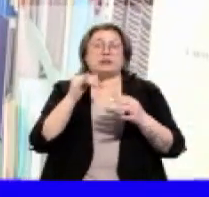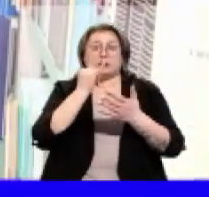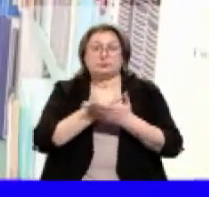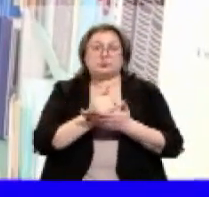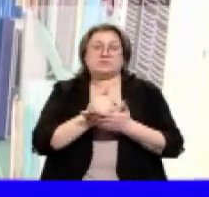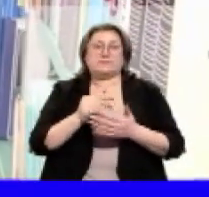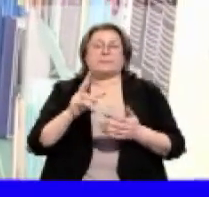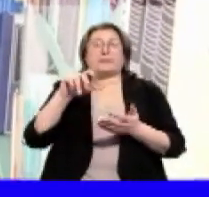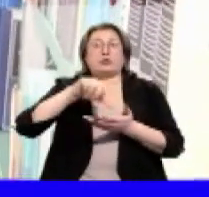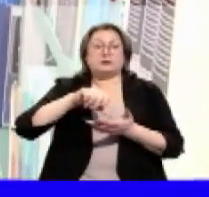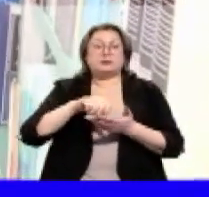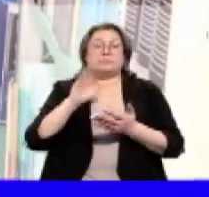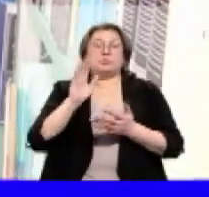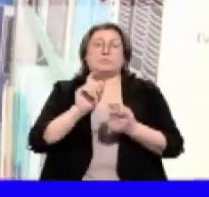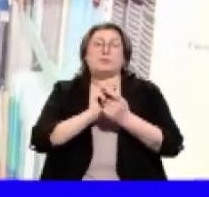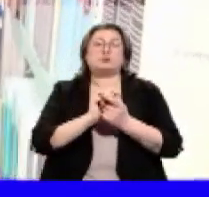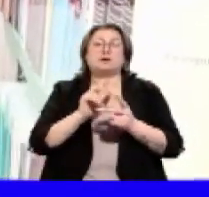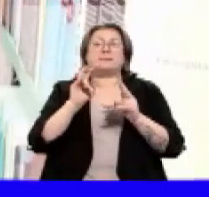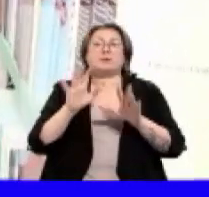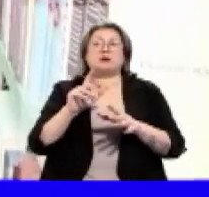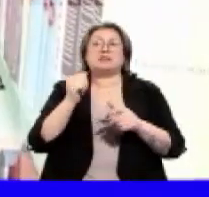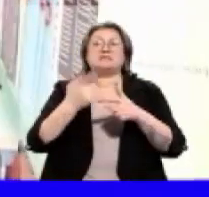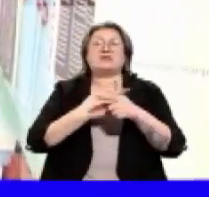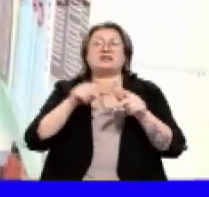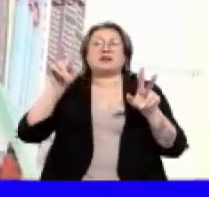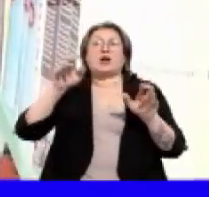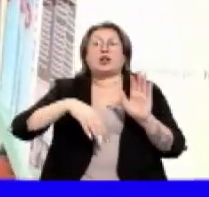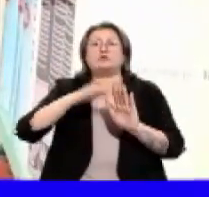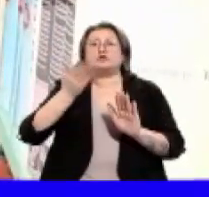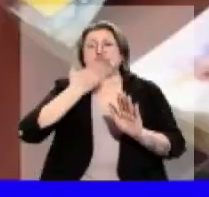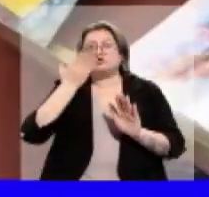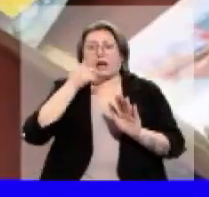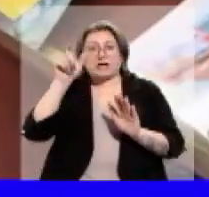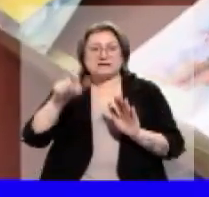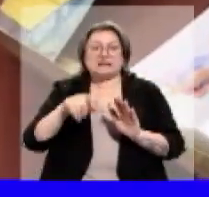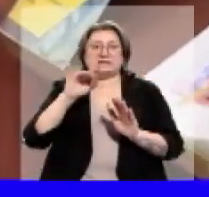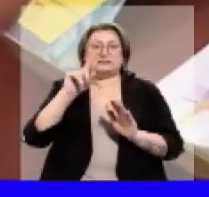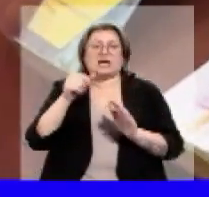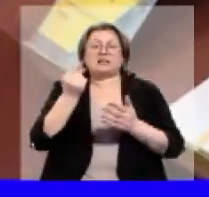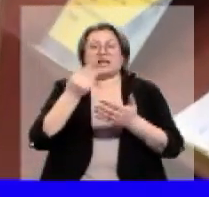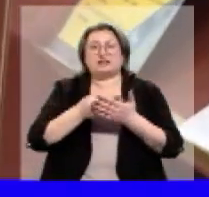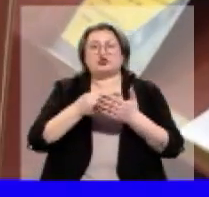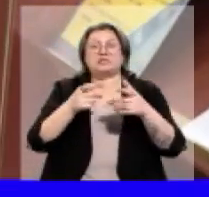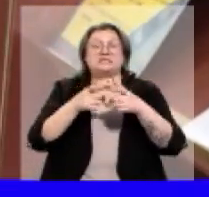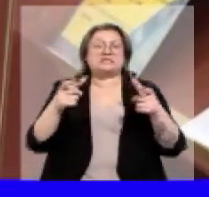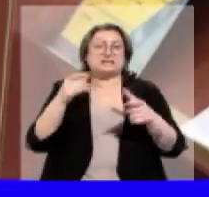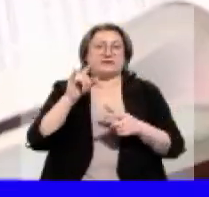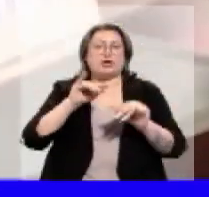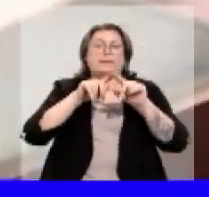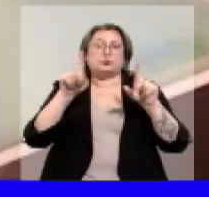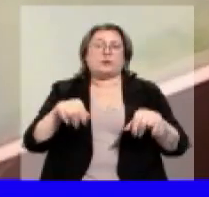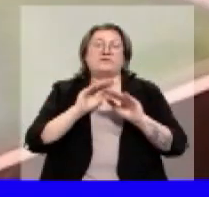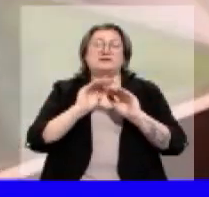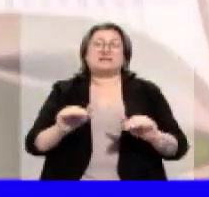К слову, участникам предстоит побороться не только за звание лучшего читателя региона, но и за денежные сертификаты и путевки